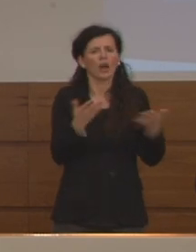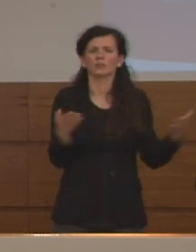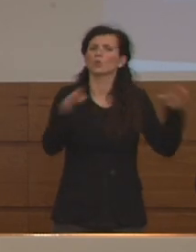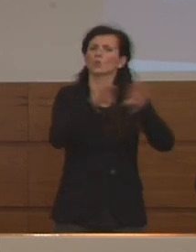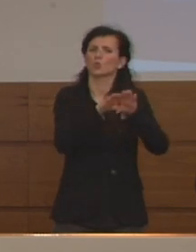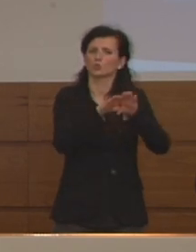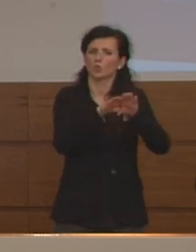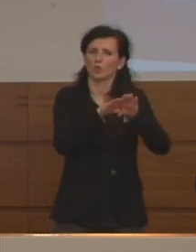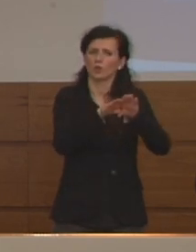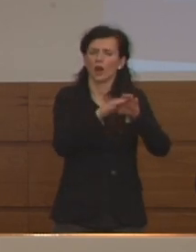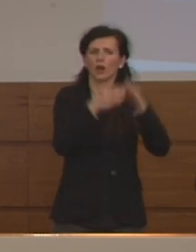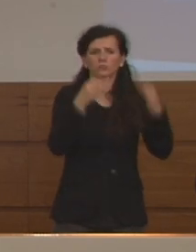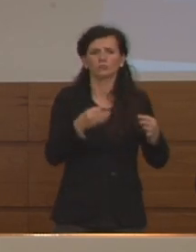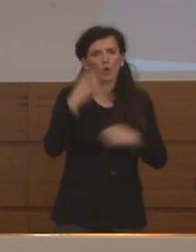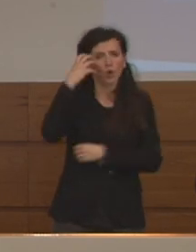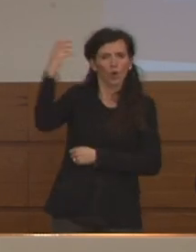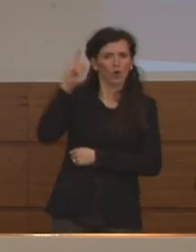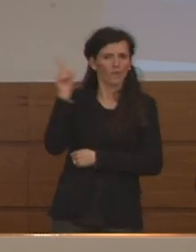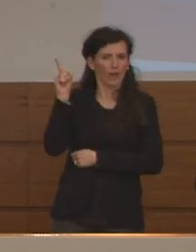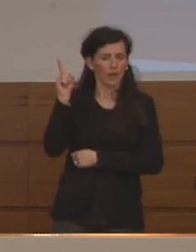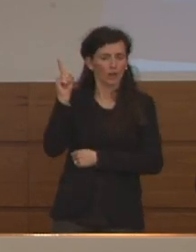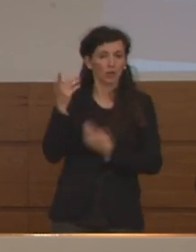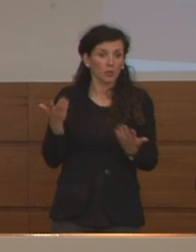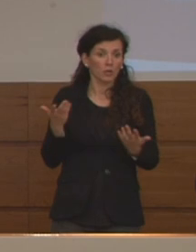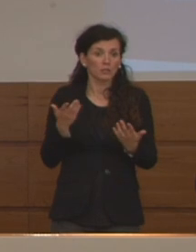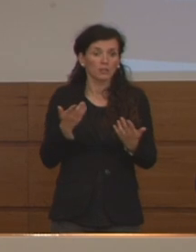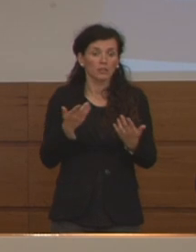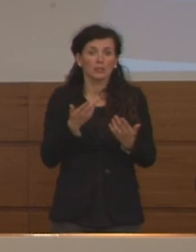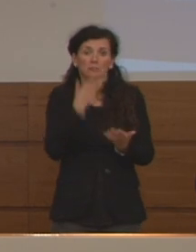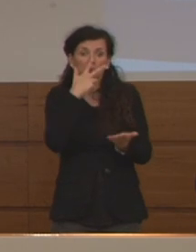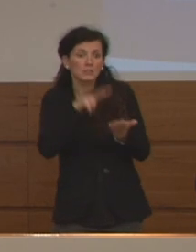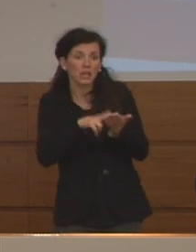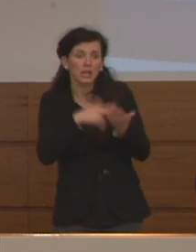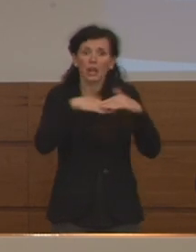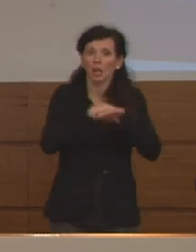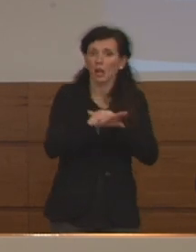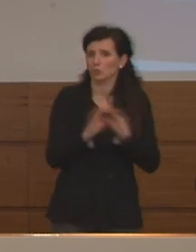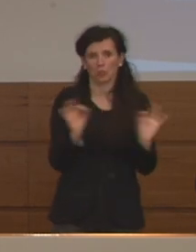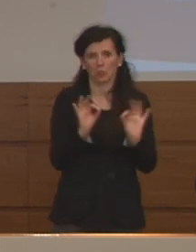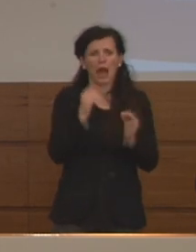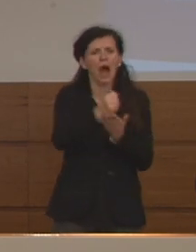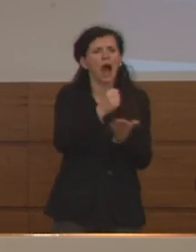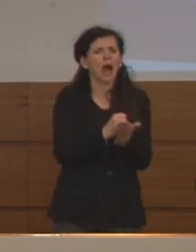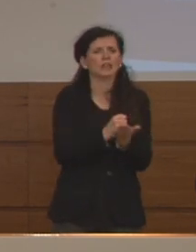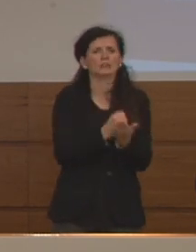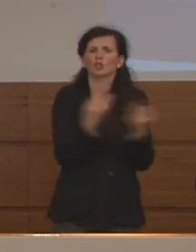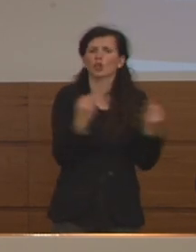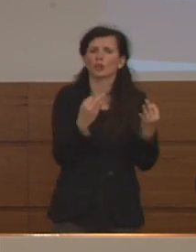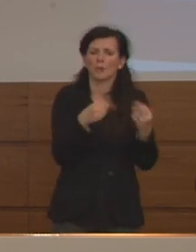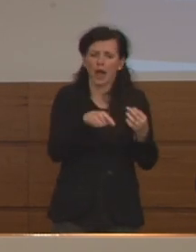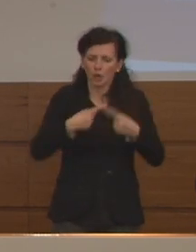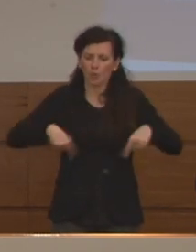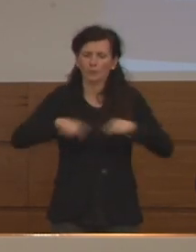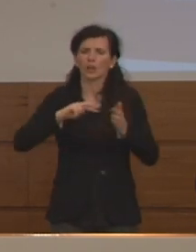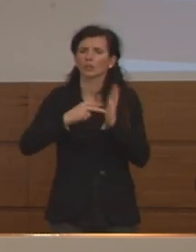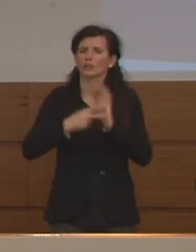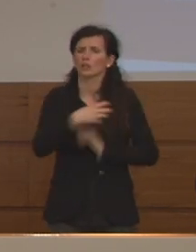sono avvenuto da parte del governo quindi nulla di segretato sono gli atti normali del comitato tecnico